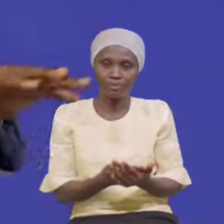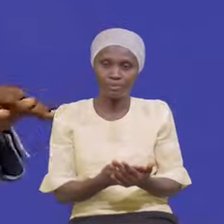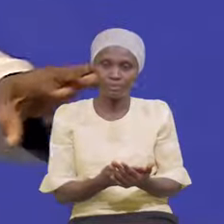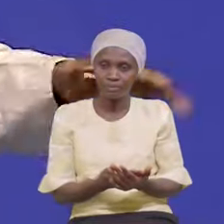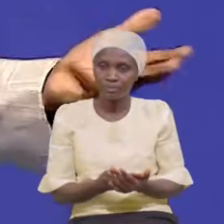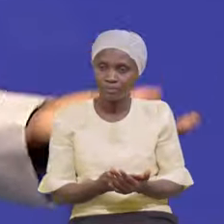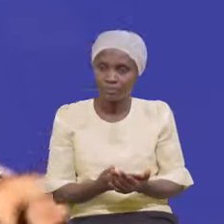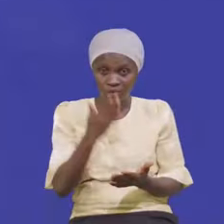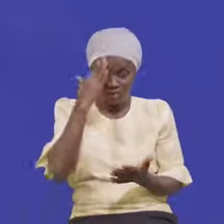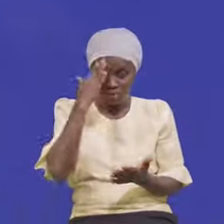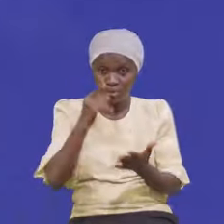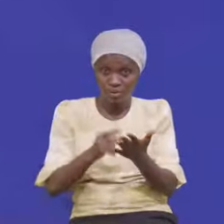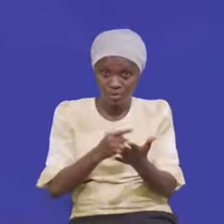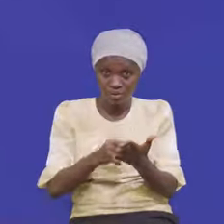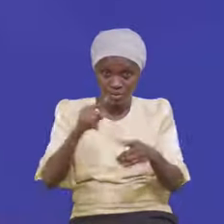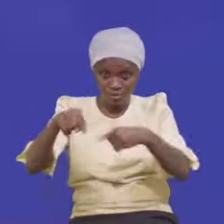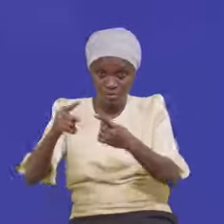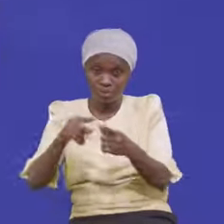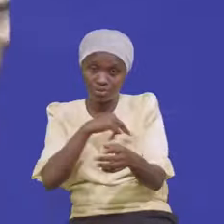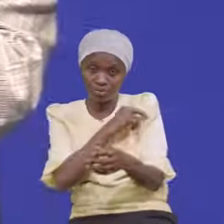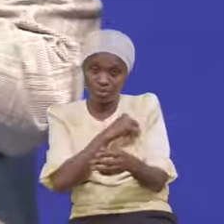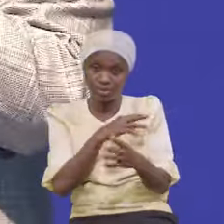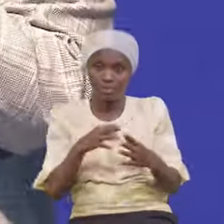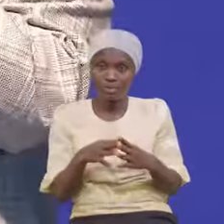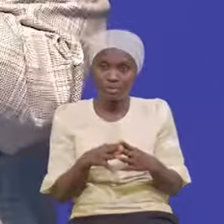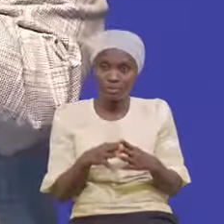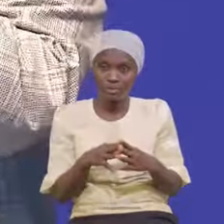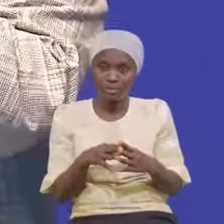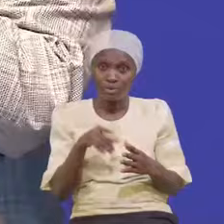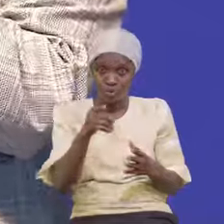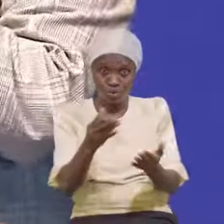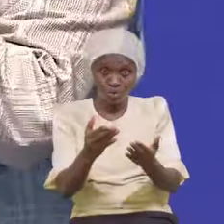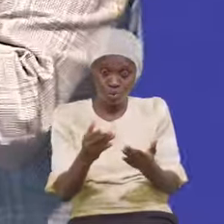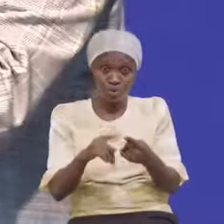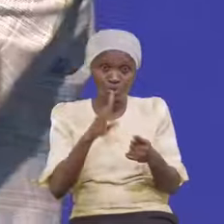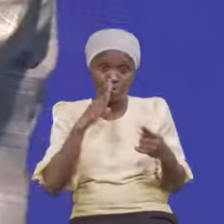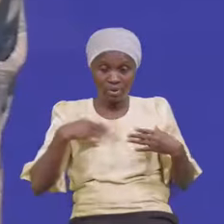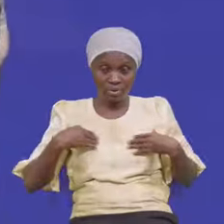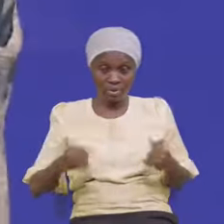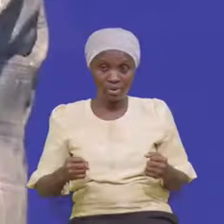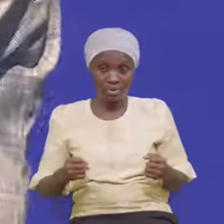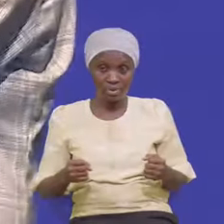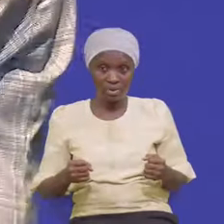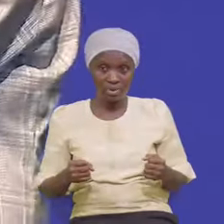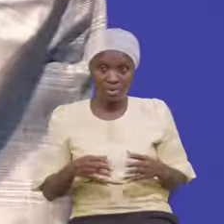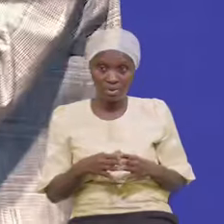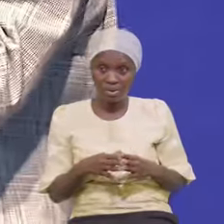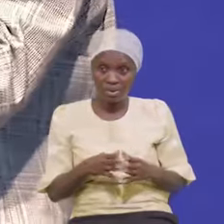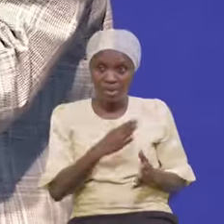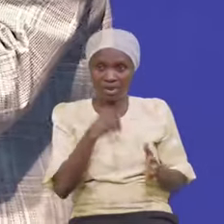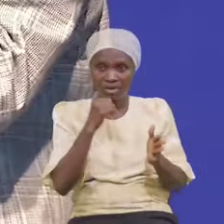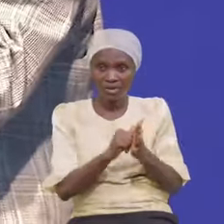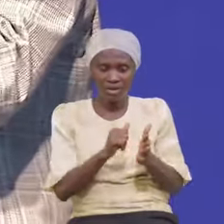know, sometimes you go to the hospital. కొన్నిసార్లు ఆసుపత్రికి వెళ్ళినప్పుడు. You want to be healed. స్వస్థపడాలని కోరుకుంటాం. Oh, they say you need to go to